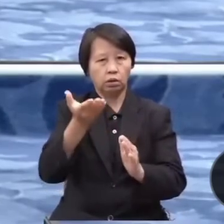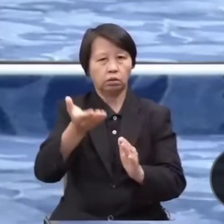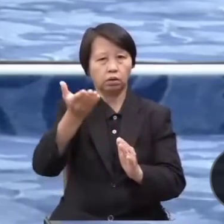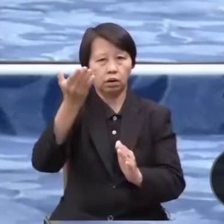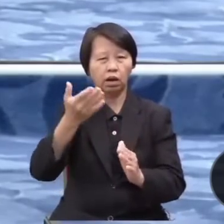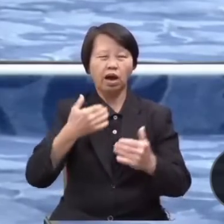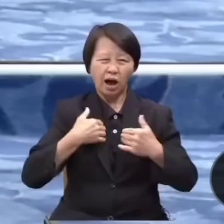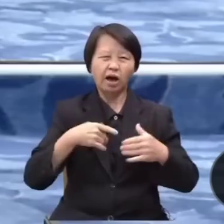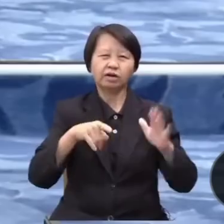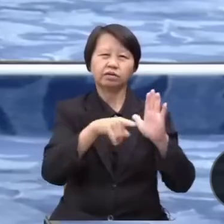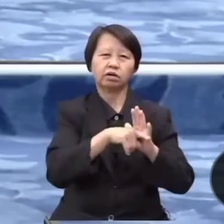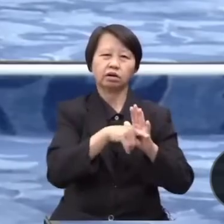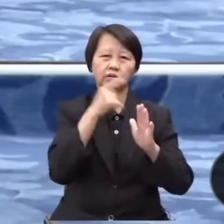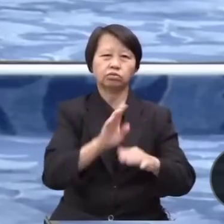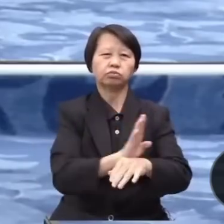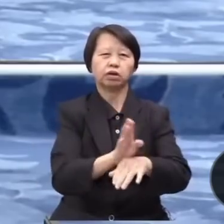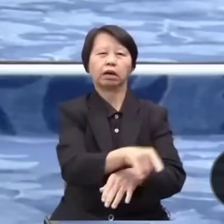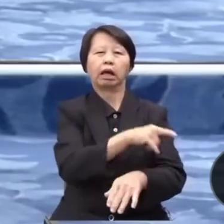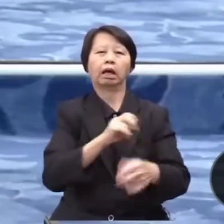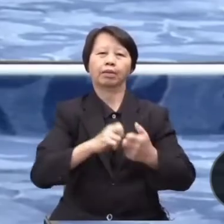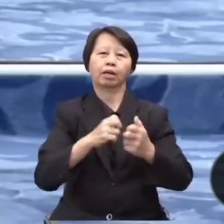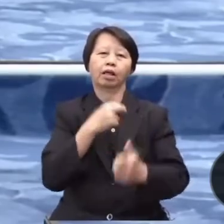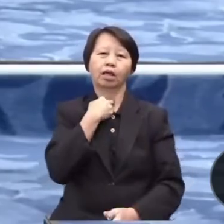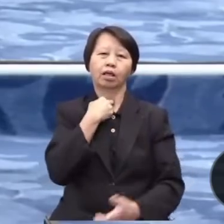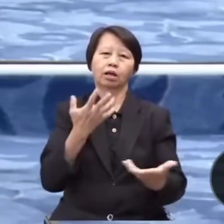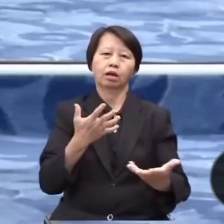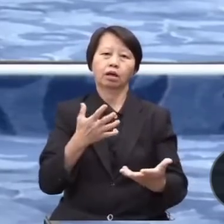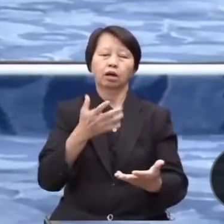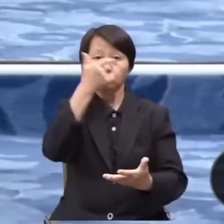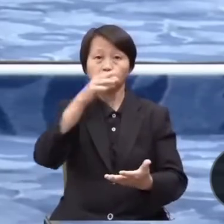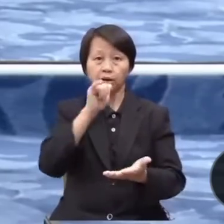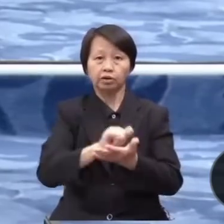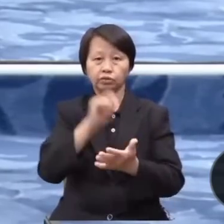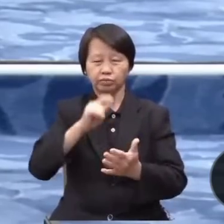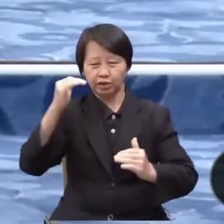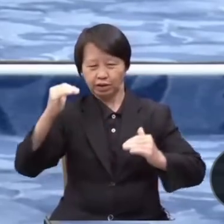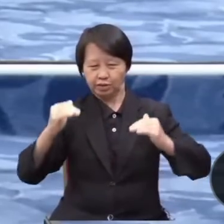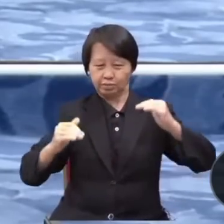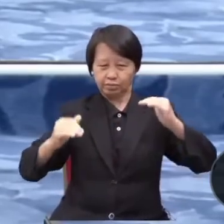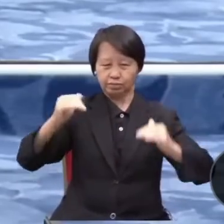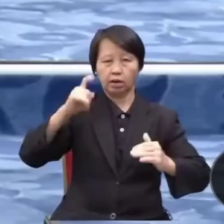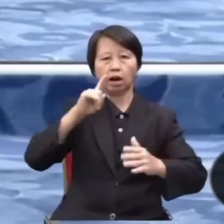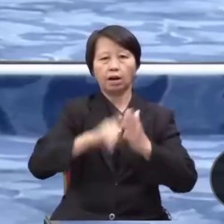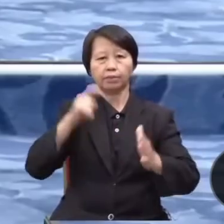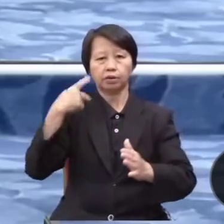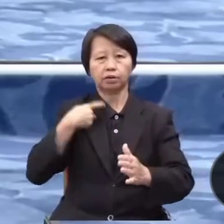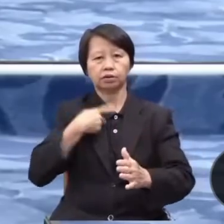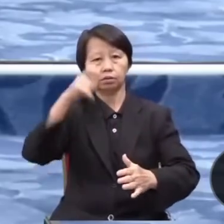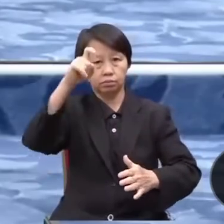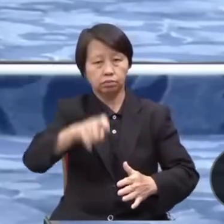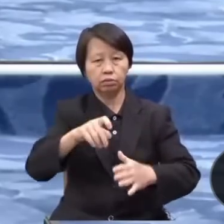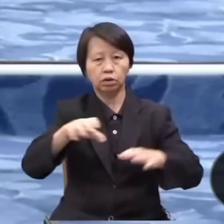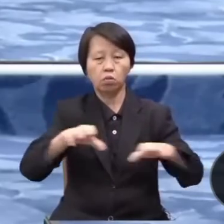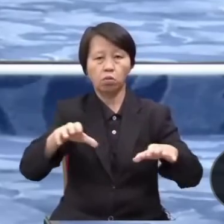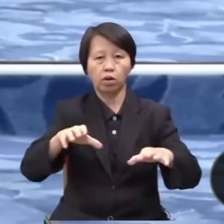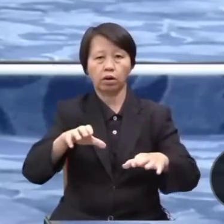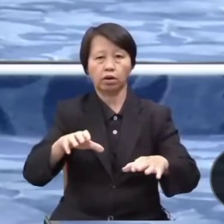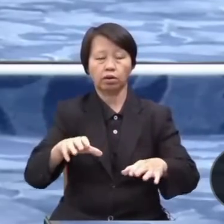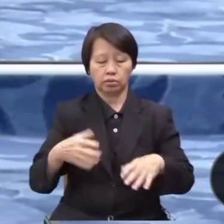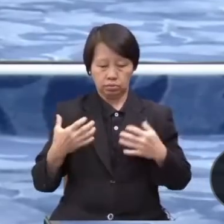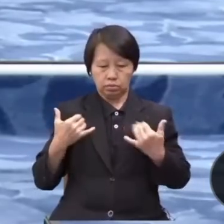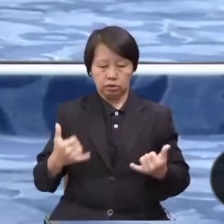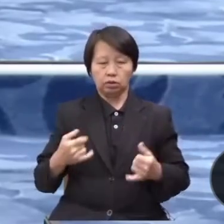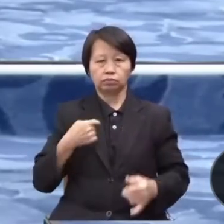ada kesan negatif kepada peniaga-peniaga. Jadi sebab itu kita kena ada perimbangan apa yang harus kita lakukan. Jadi setakat